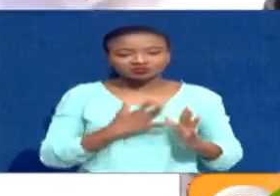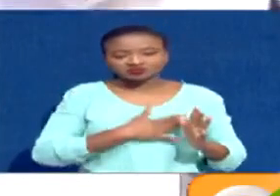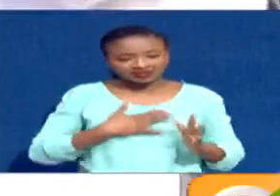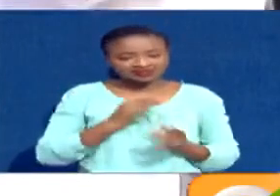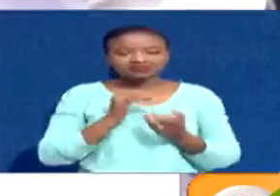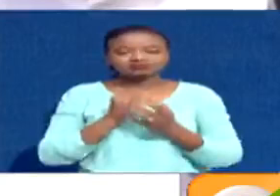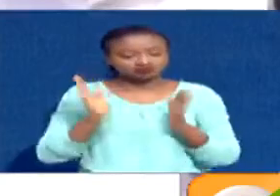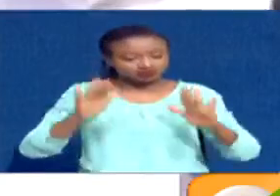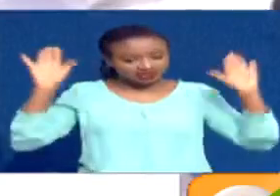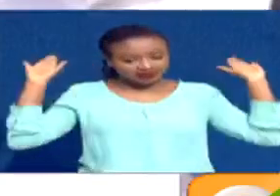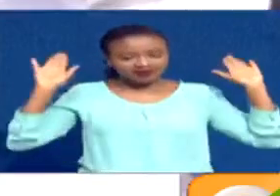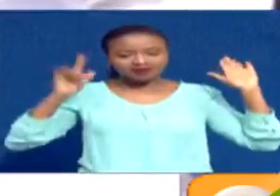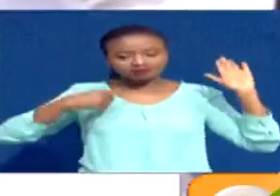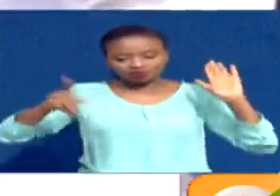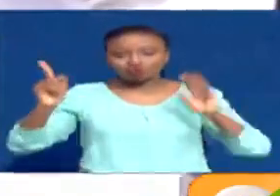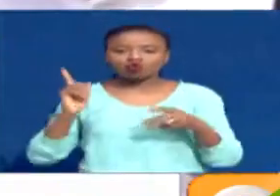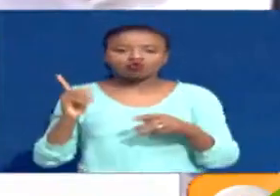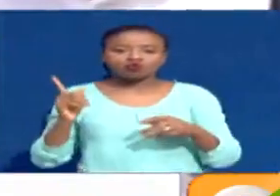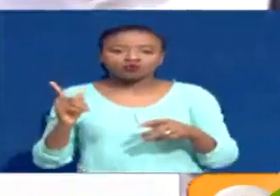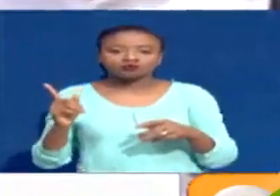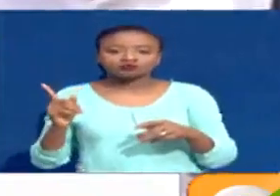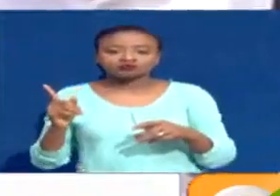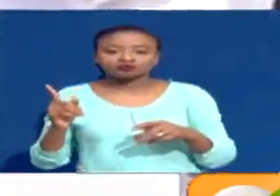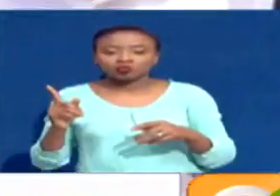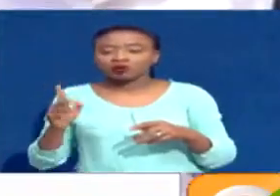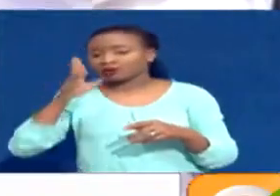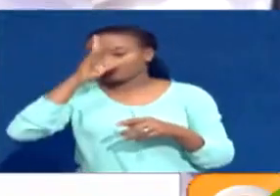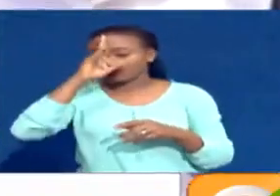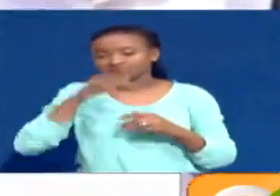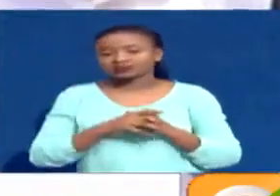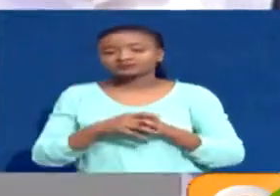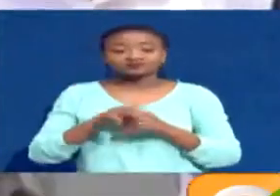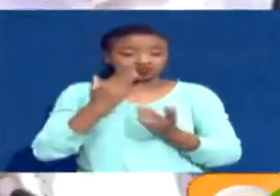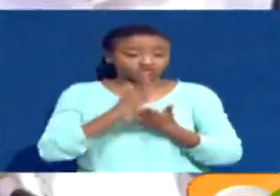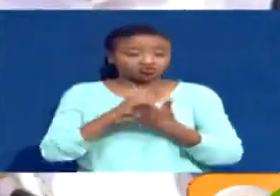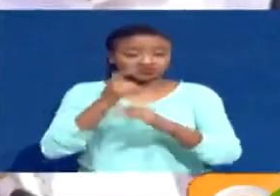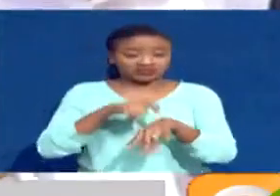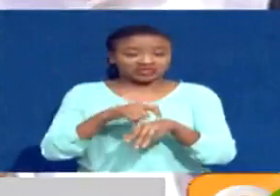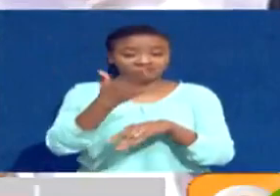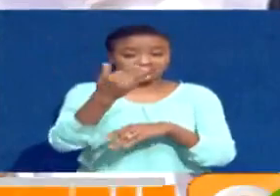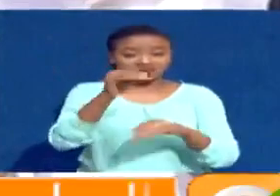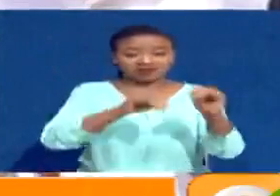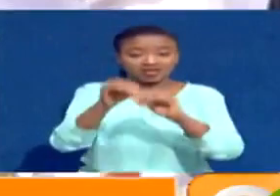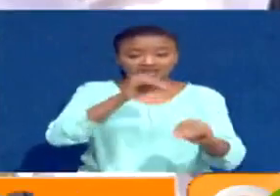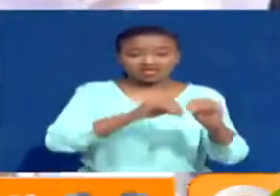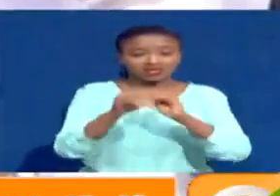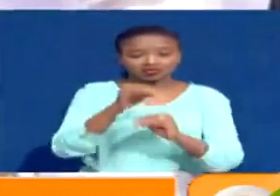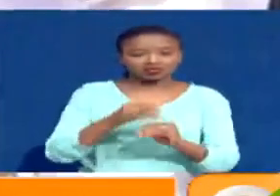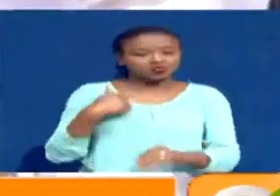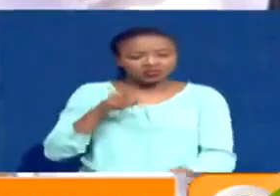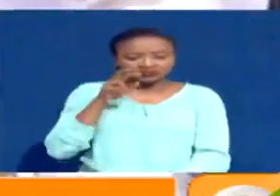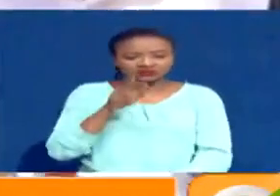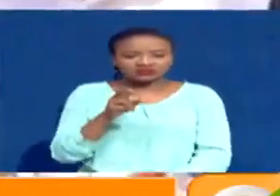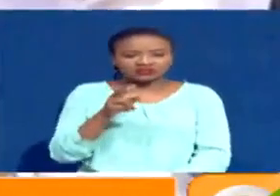We are within the horizons of an electioneering period. There may be some temptations among some